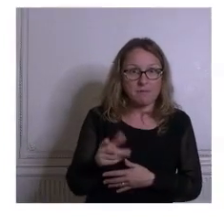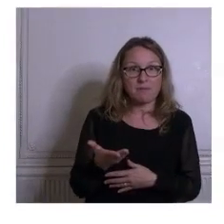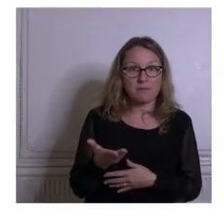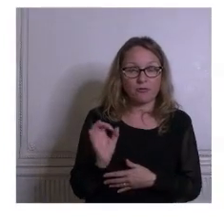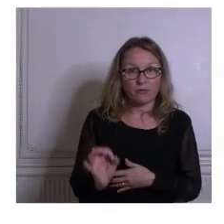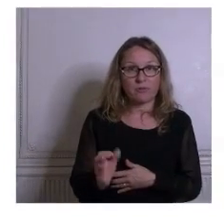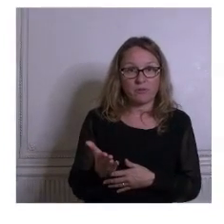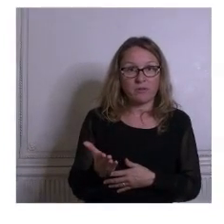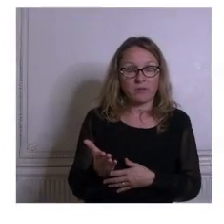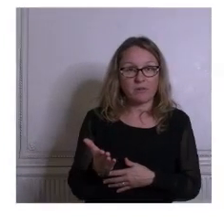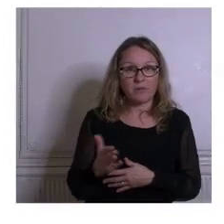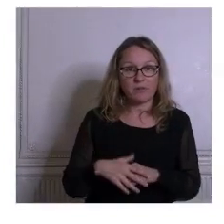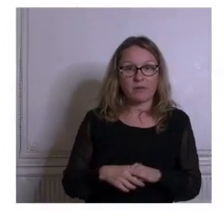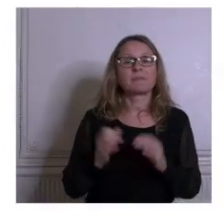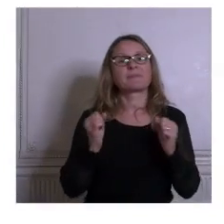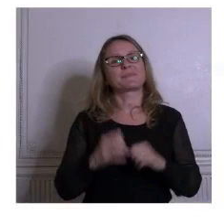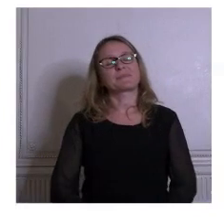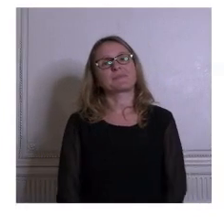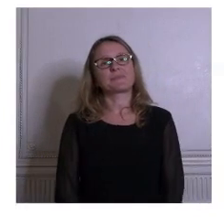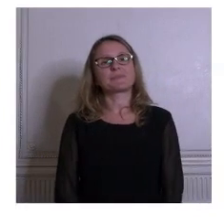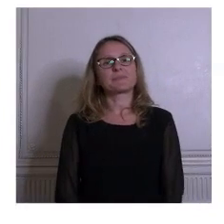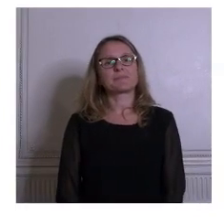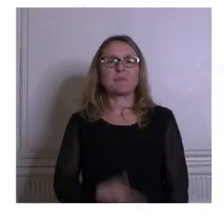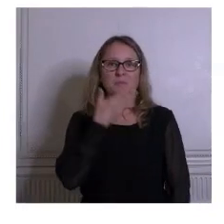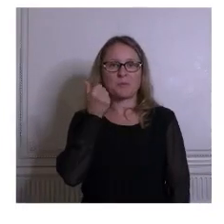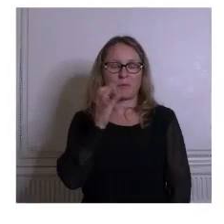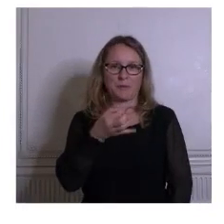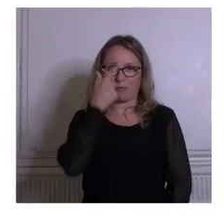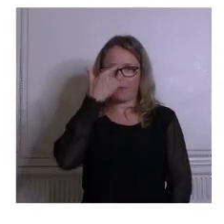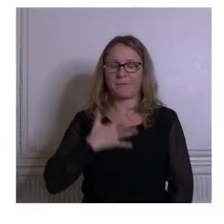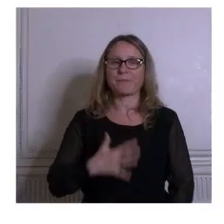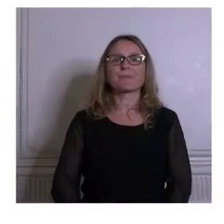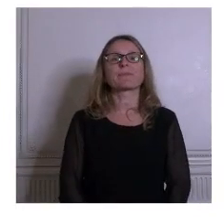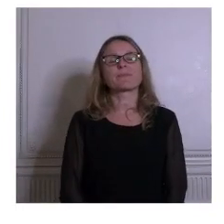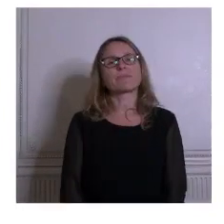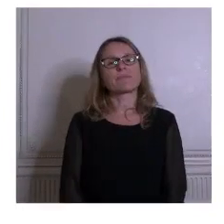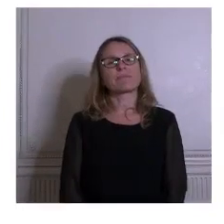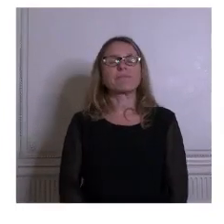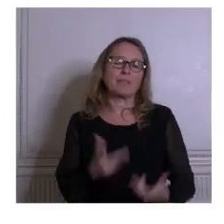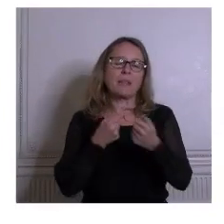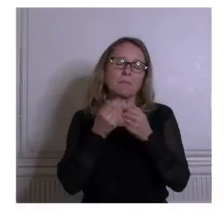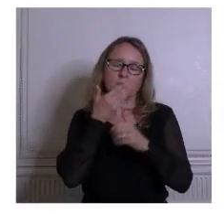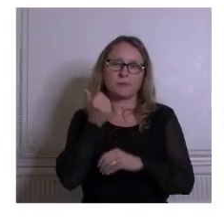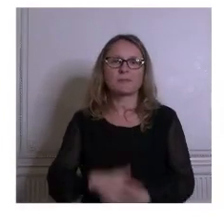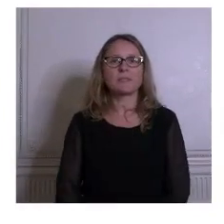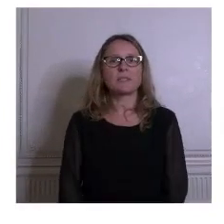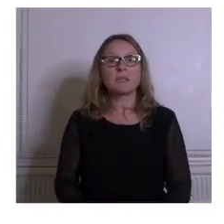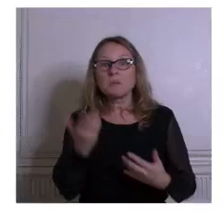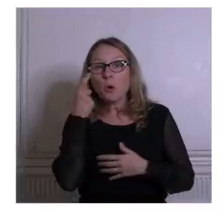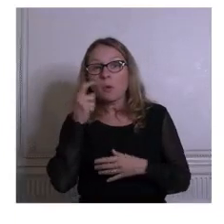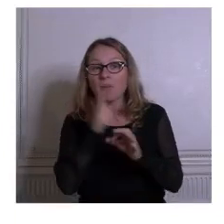pas avoir de regrets. Maintenant, je vous laisse libre de votre vote, évidemment. Donc, je vous réponds rapidement pour justifier mon